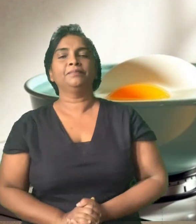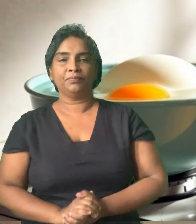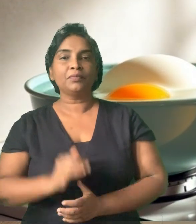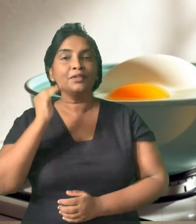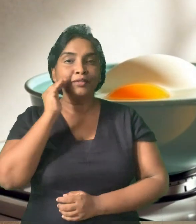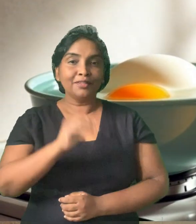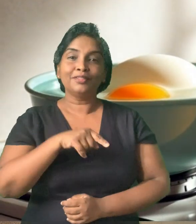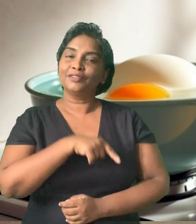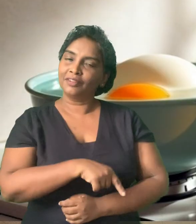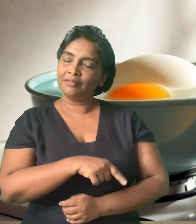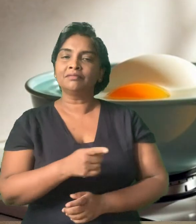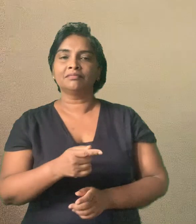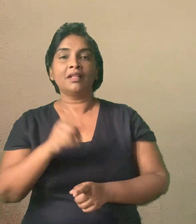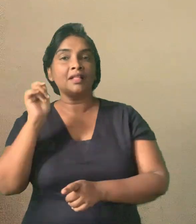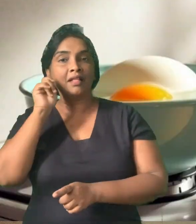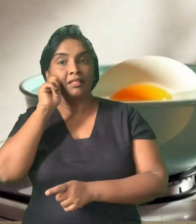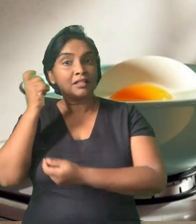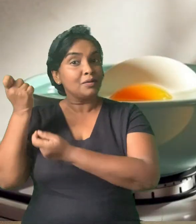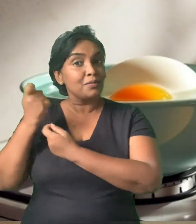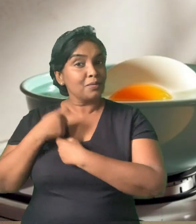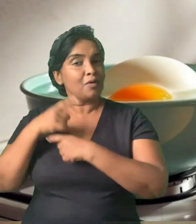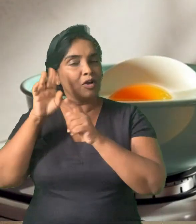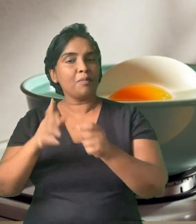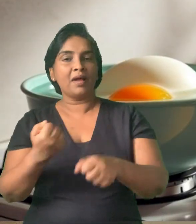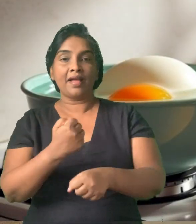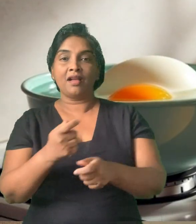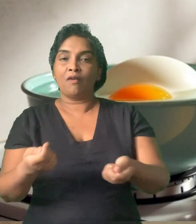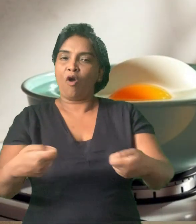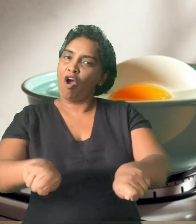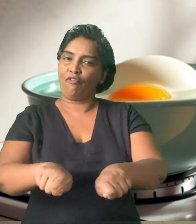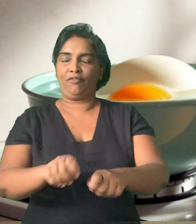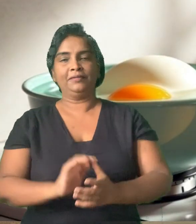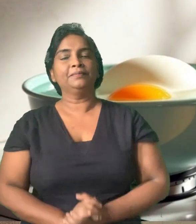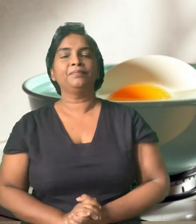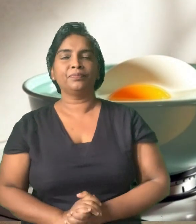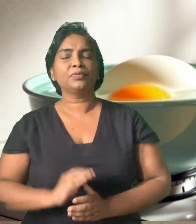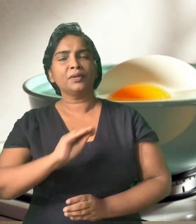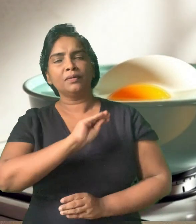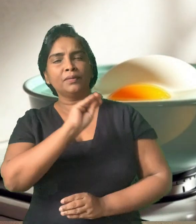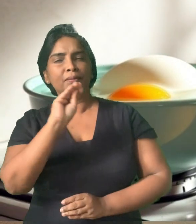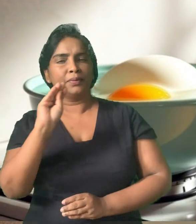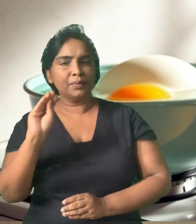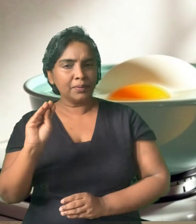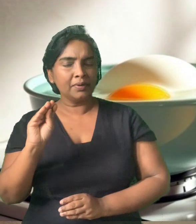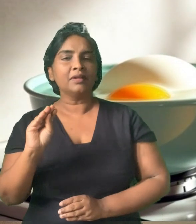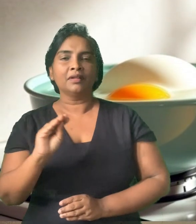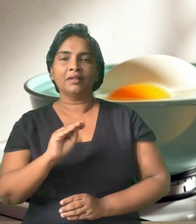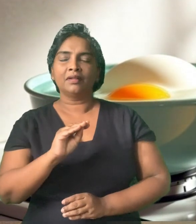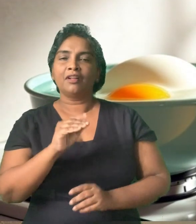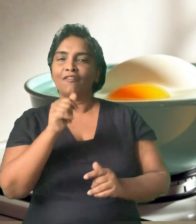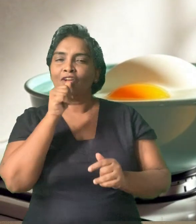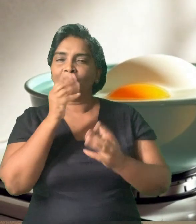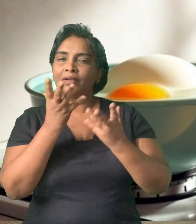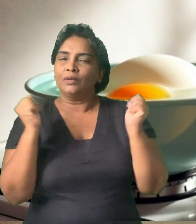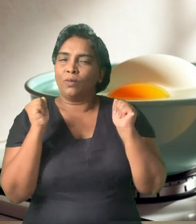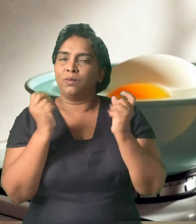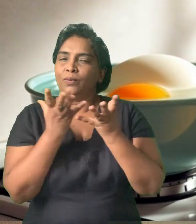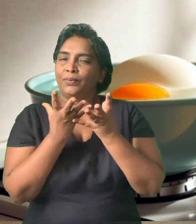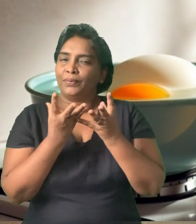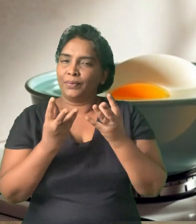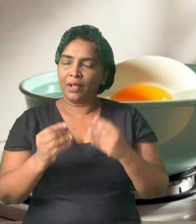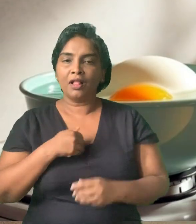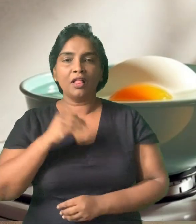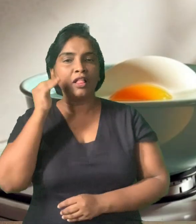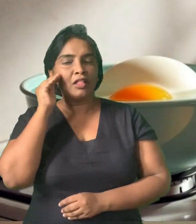ඉතින් මේ චූටි දුව මේ තාත්තගේ වචනය අහලා ලිපත් ඔෆ් කරා. ඊට පස්සේ ඒ වතුර නිවුනට පස්සේ තාත්තා කිව්වා පුතේ